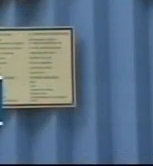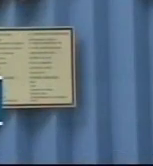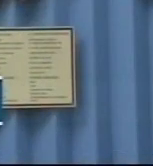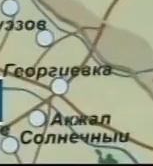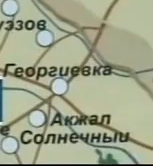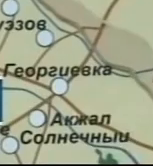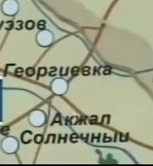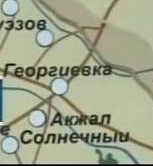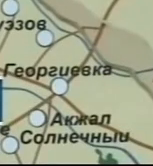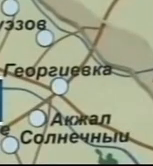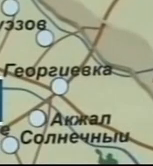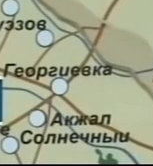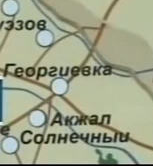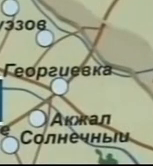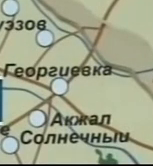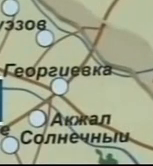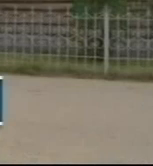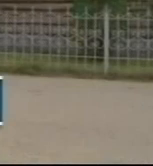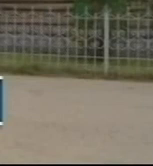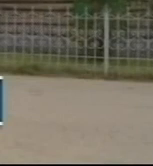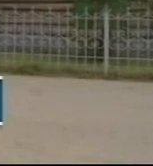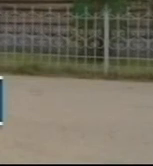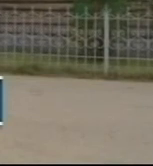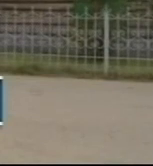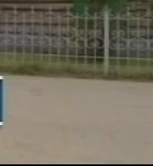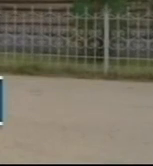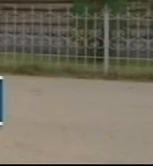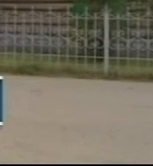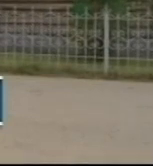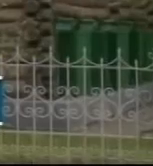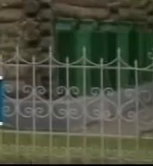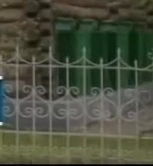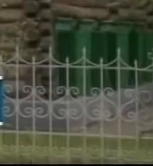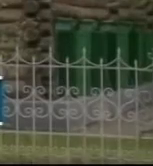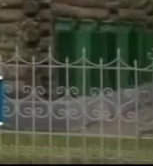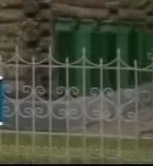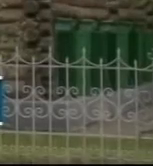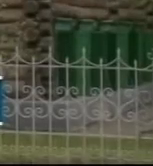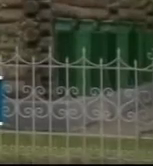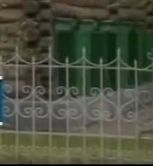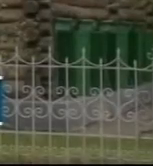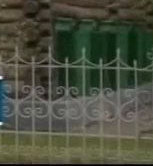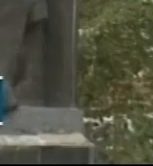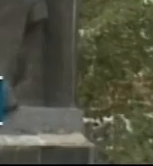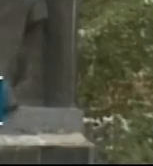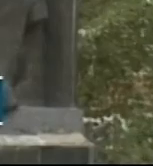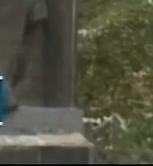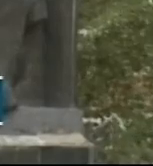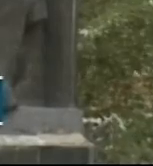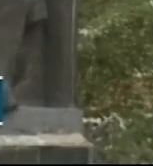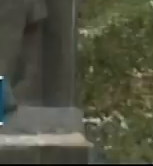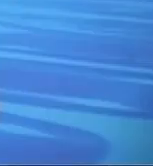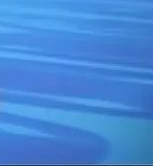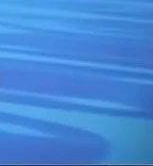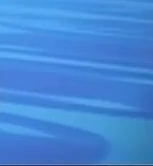Семейде ішкі туризмді дамыту қызу жүргізілуде. Қазірде өңіріміздің тарихи және киелі орындары бойынша туристік бағыттар әзірленіп жатыр.